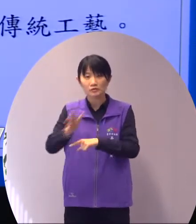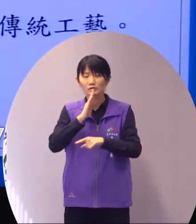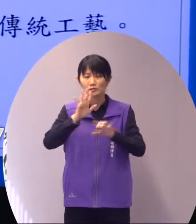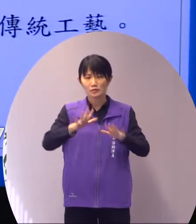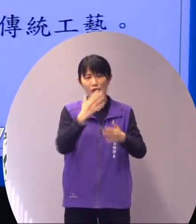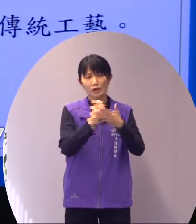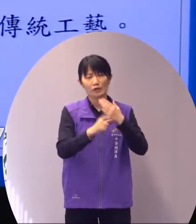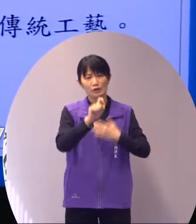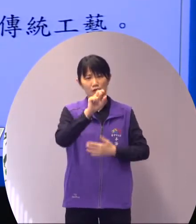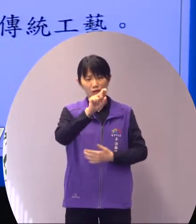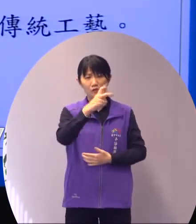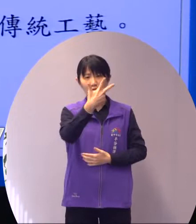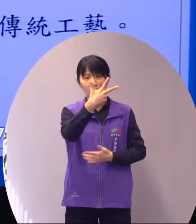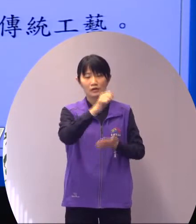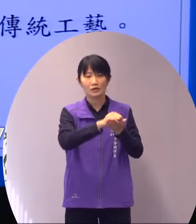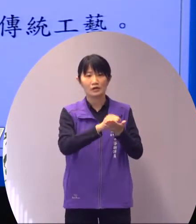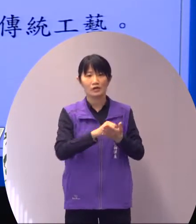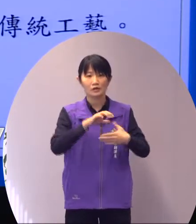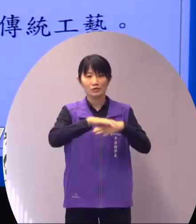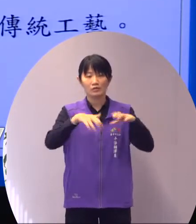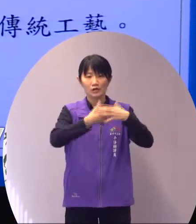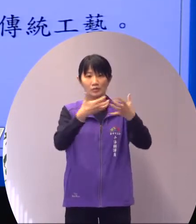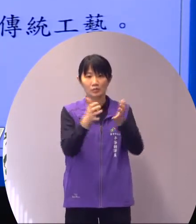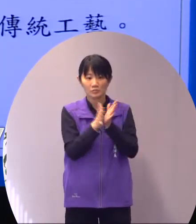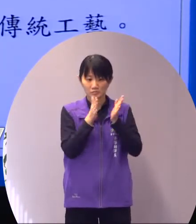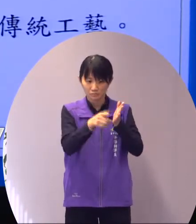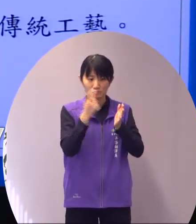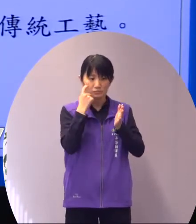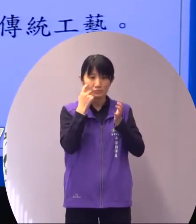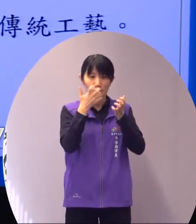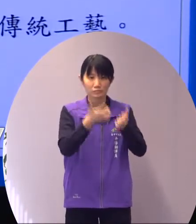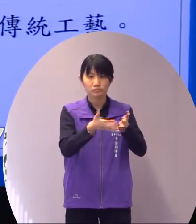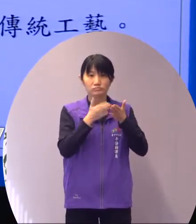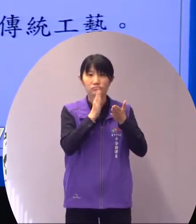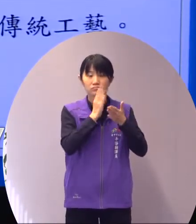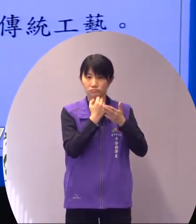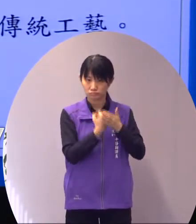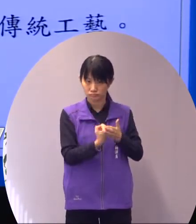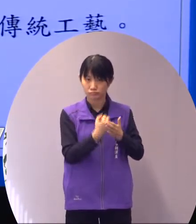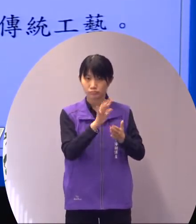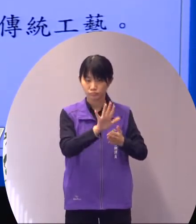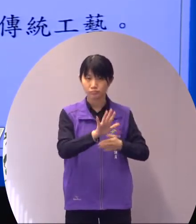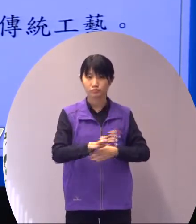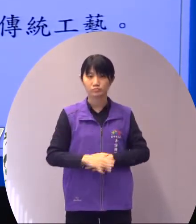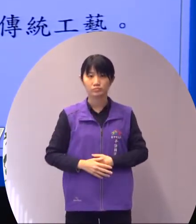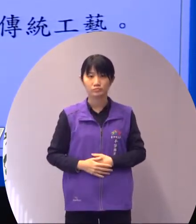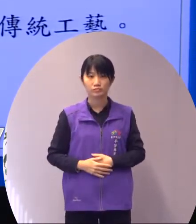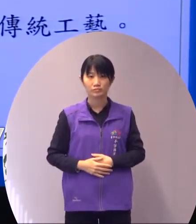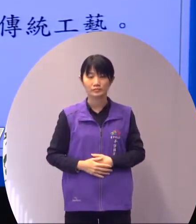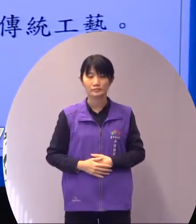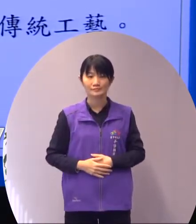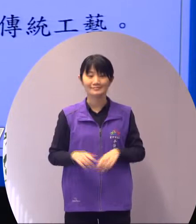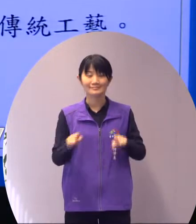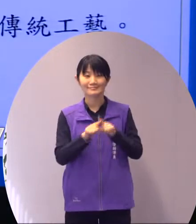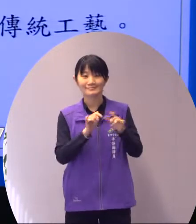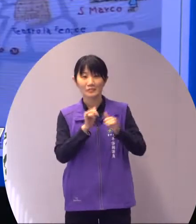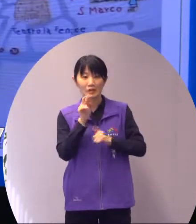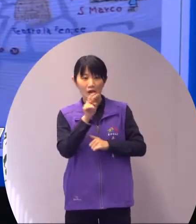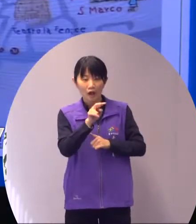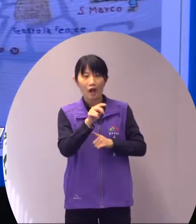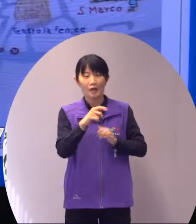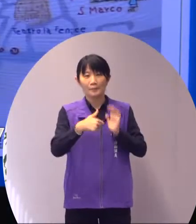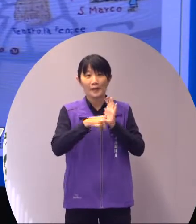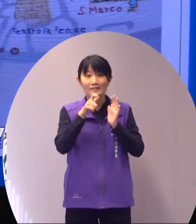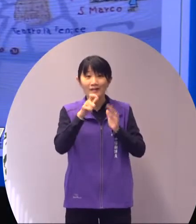17件，其中2件经文化部登录为重要传统工艺，保存者也就是一般我们所尊称的人间国